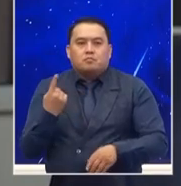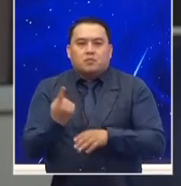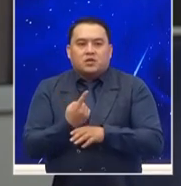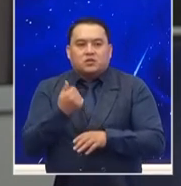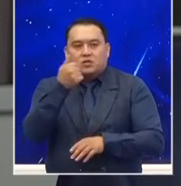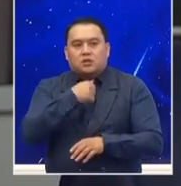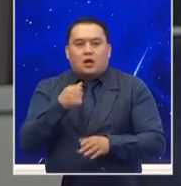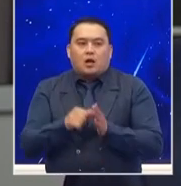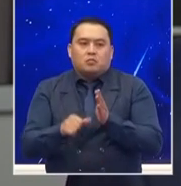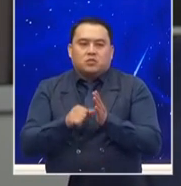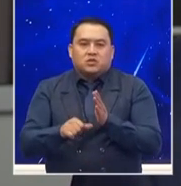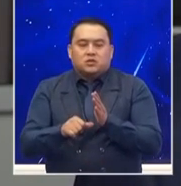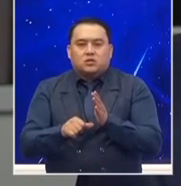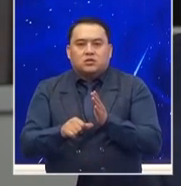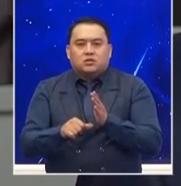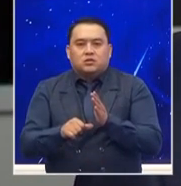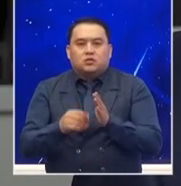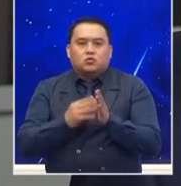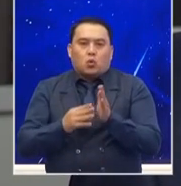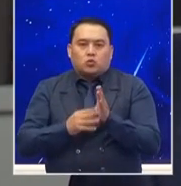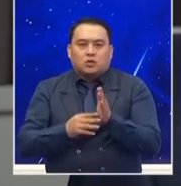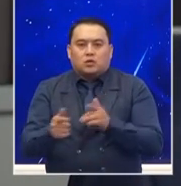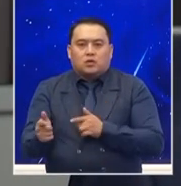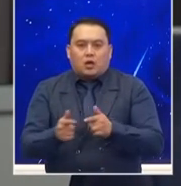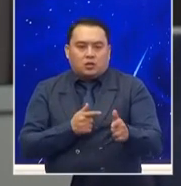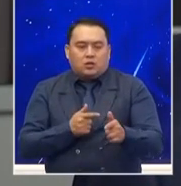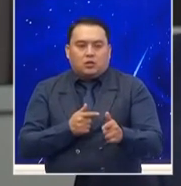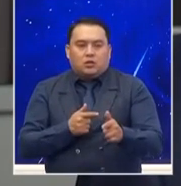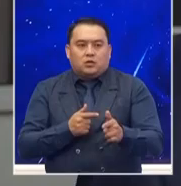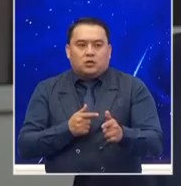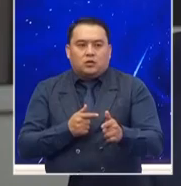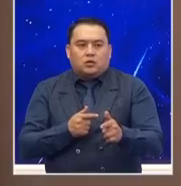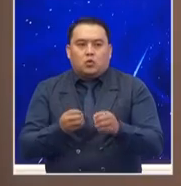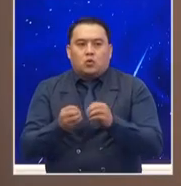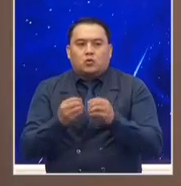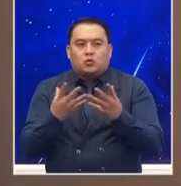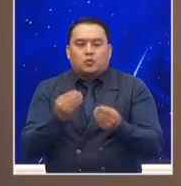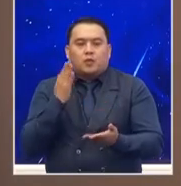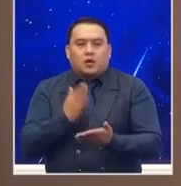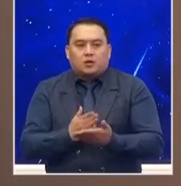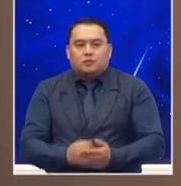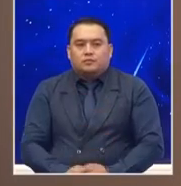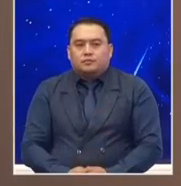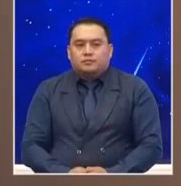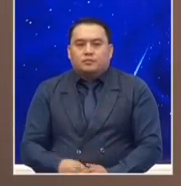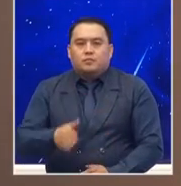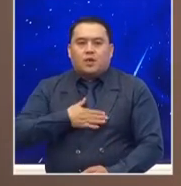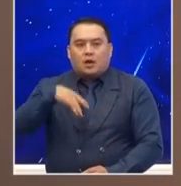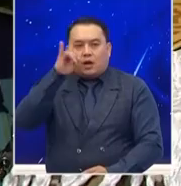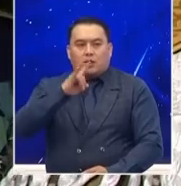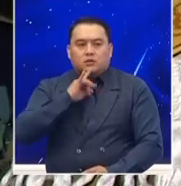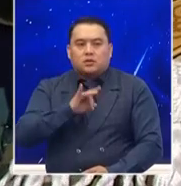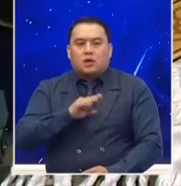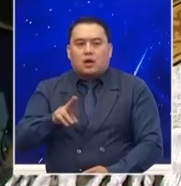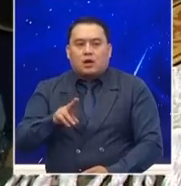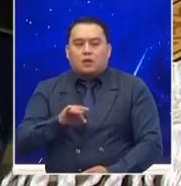60 және 90 балаға дайындауға мүмкіндік бар. Мен Қазақстан Республикасының азаматы